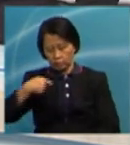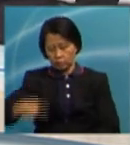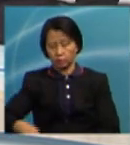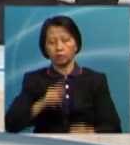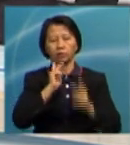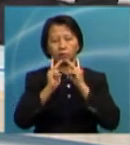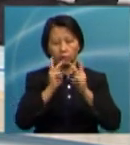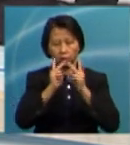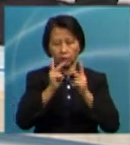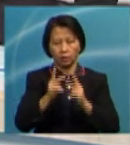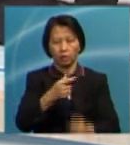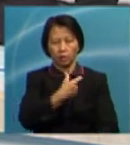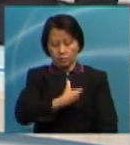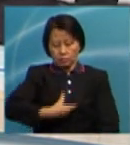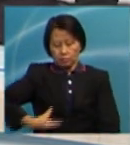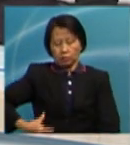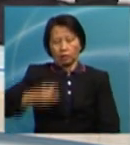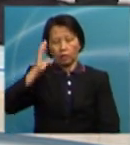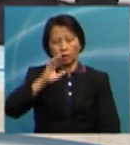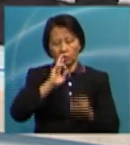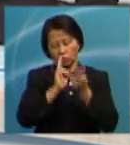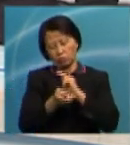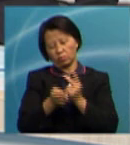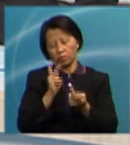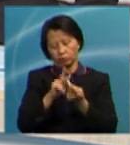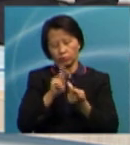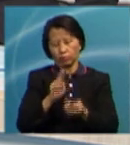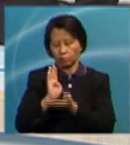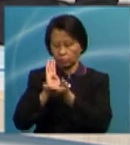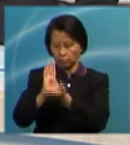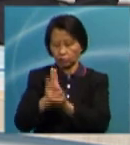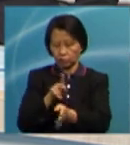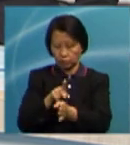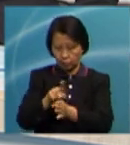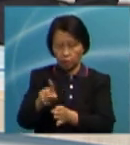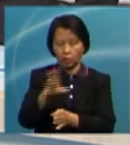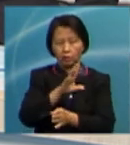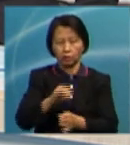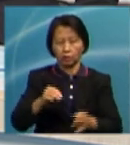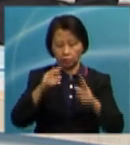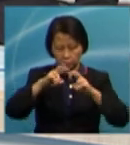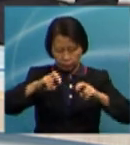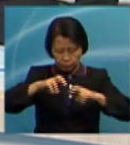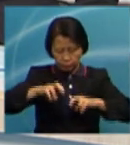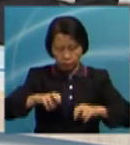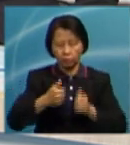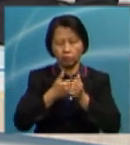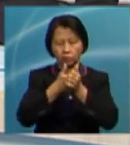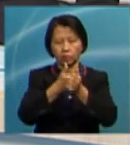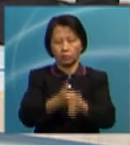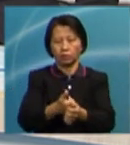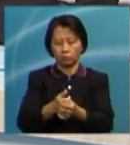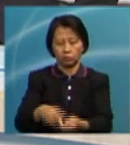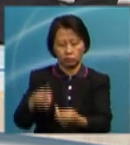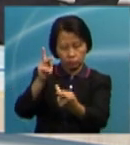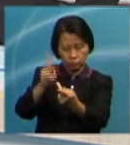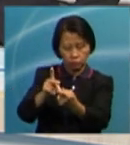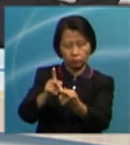satu kenyataan berkata Beijing juga akan mengubah suai bantuan kepakaran dan penyelidikan mengikut kesesuaian